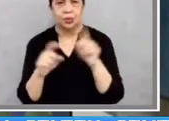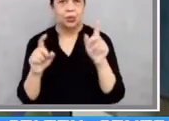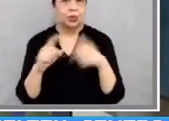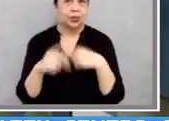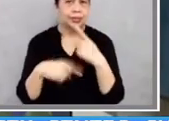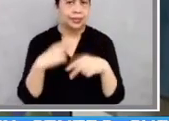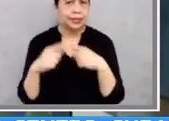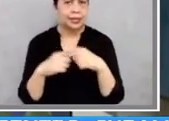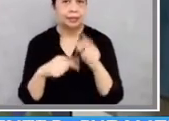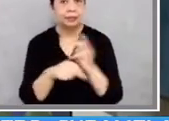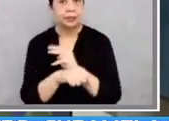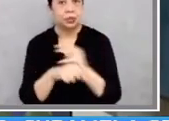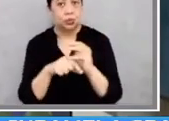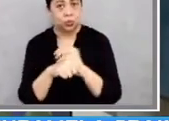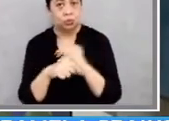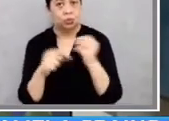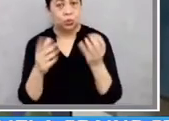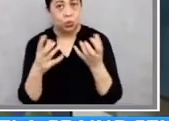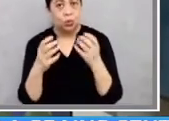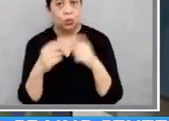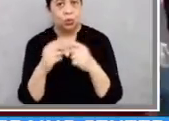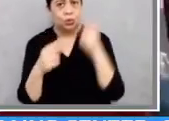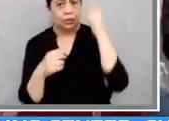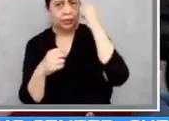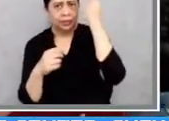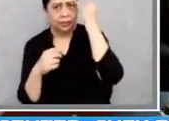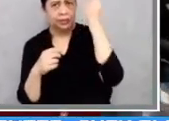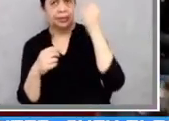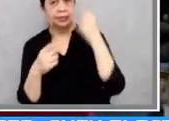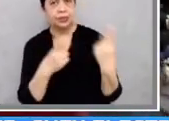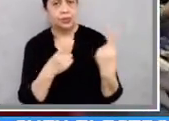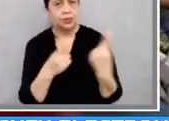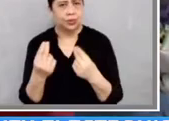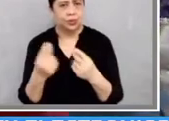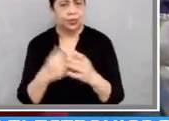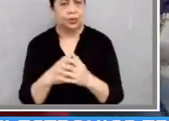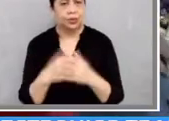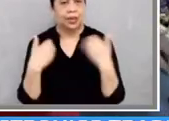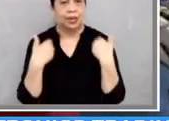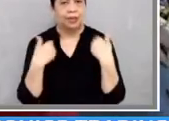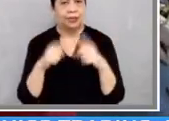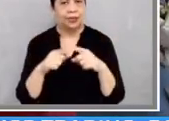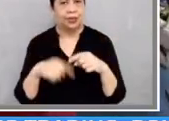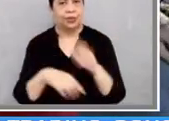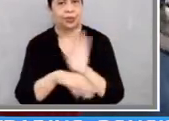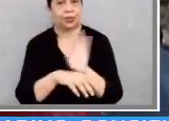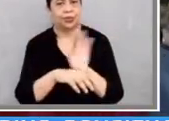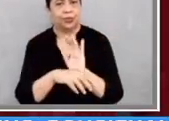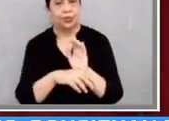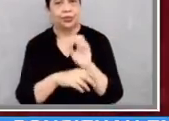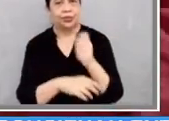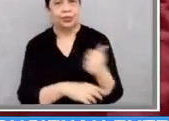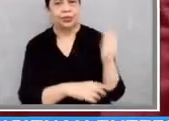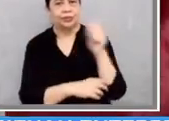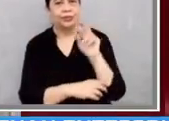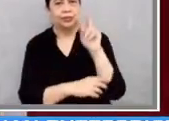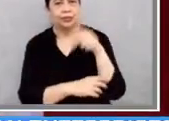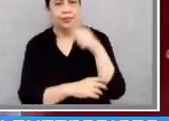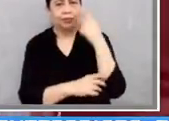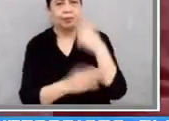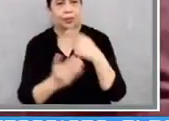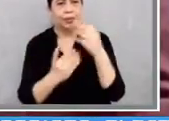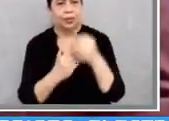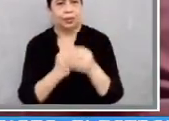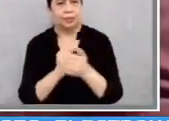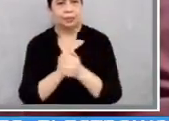mission ang inisip namin na gawin. Present din sa screening sina Senior Vice President for Programming, Talent